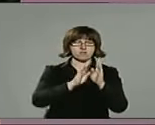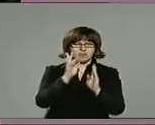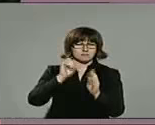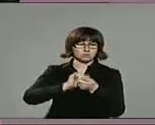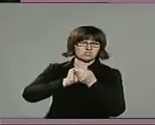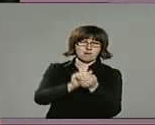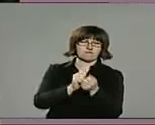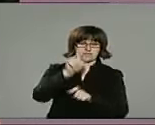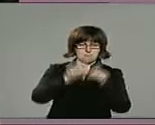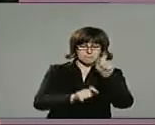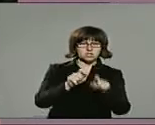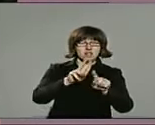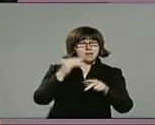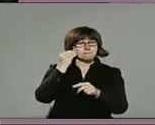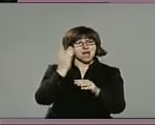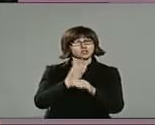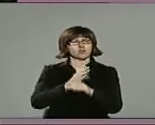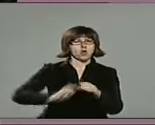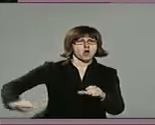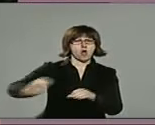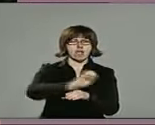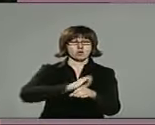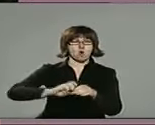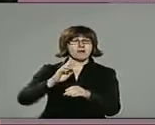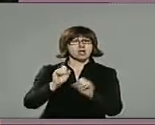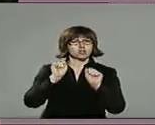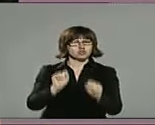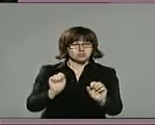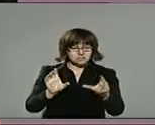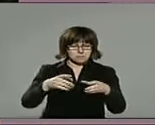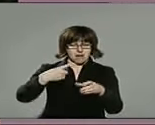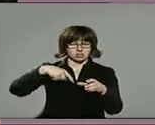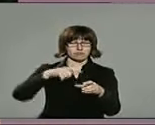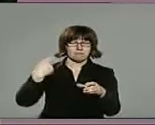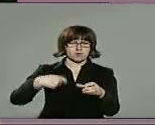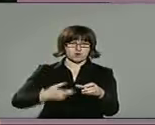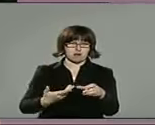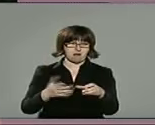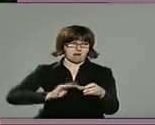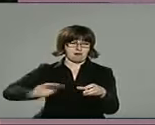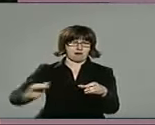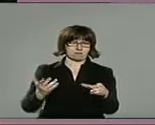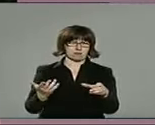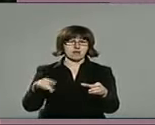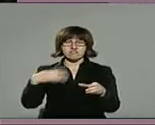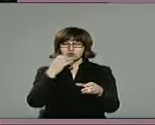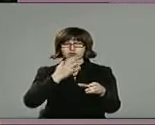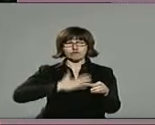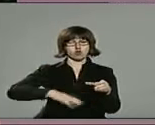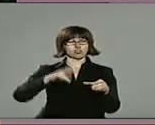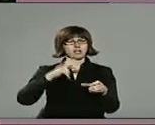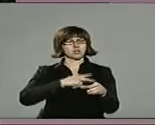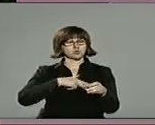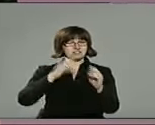kämpfen, dass die Menschen wieder merken, Europa ist die Schutzgemeinschaft der Bürgerinnen und Bürger in diesem Land. Wir wollen Wohlstand und